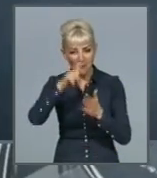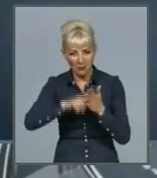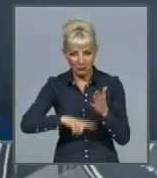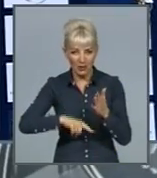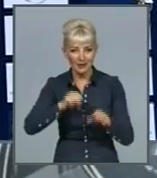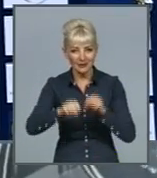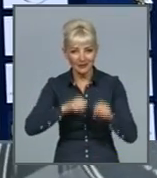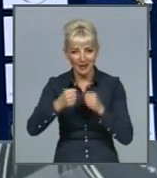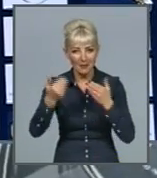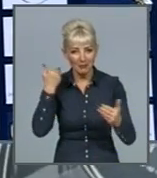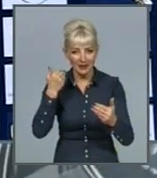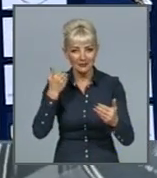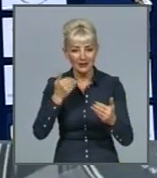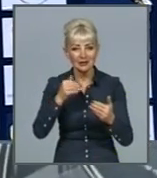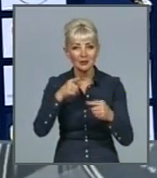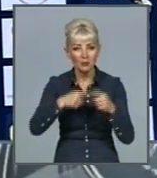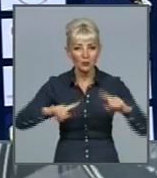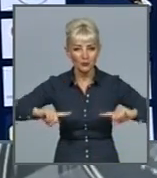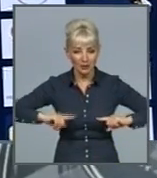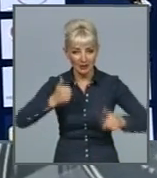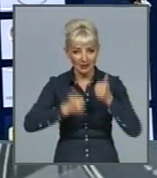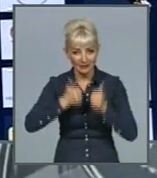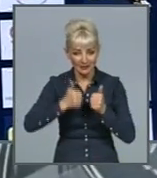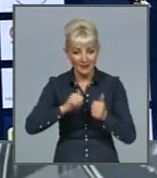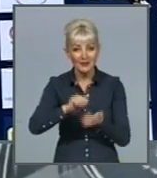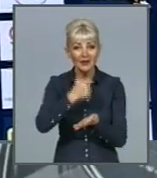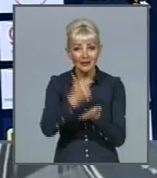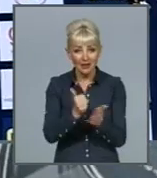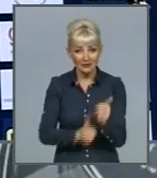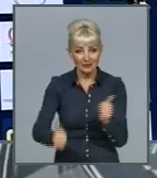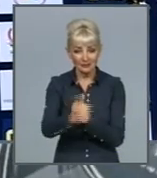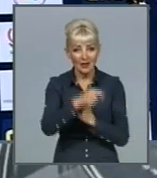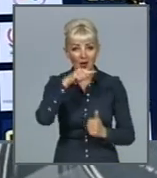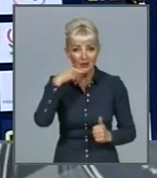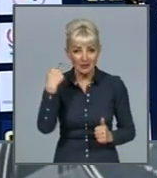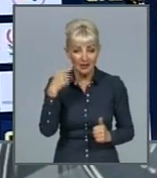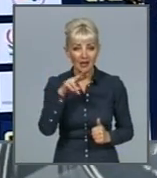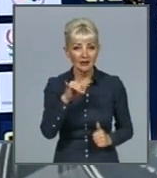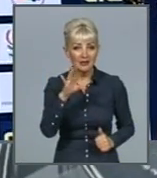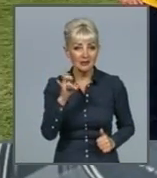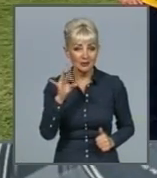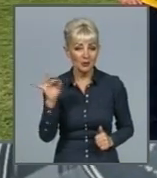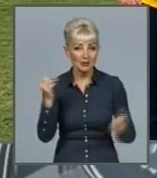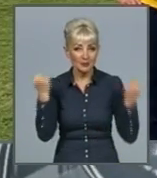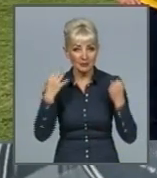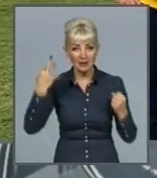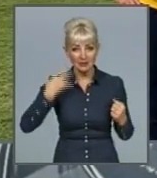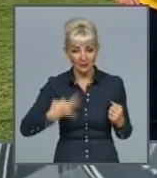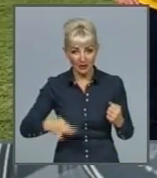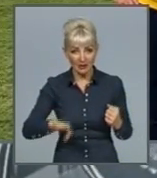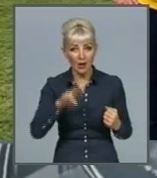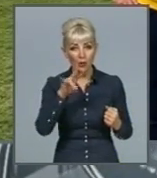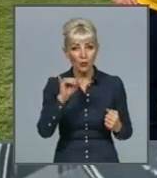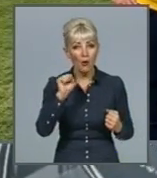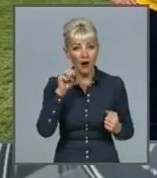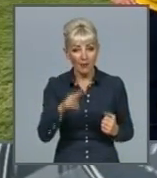заезды. В главном сегменте соревнований пропустила вперед россиянку Алину Лысенко и спортсменку из Франции Тику Куам. Окончательные